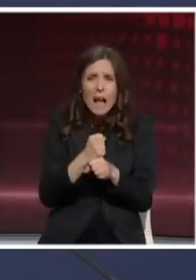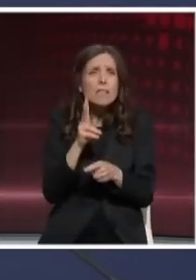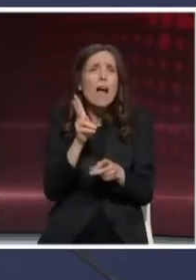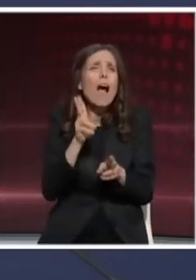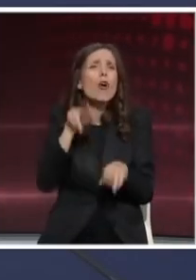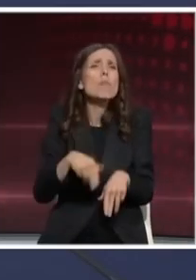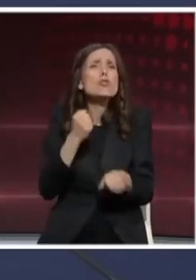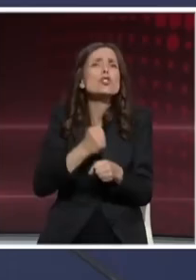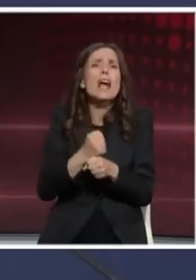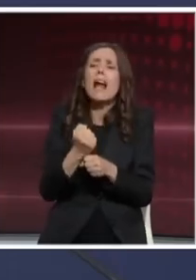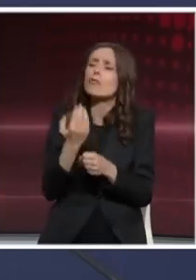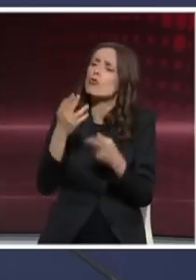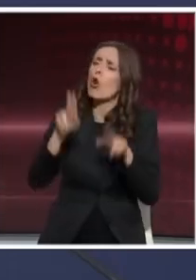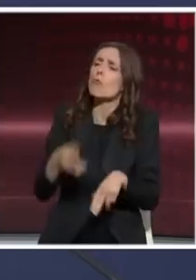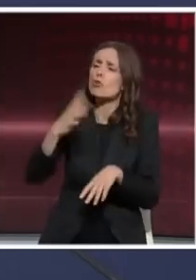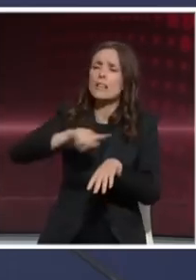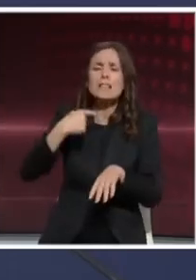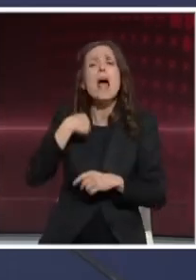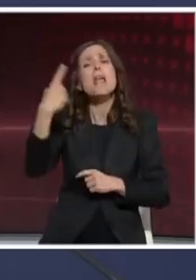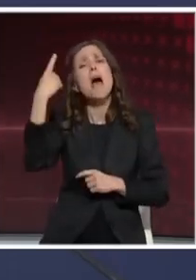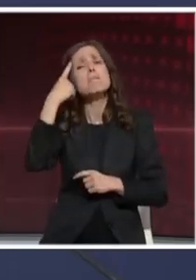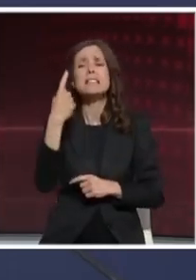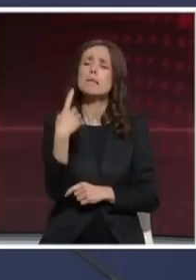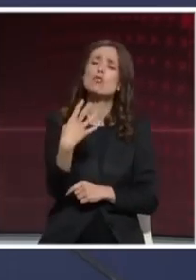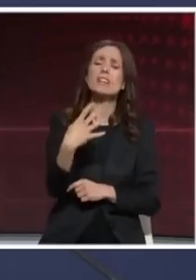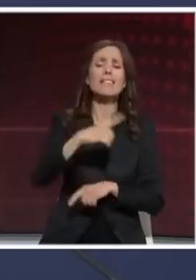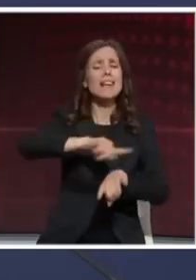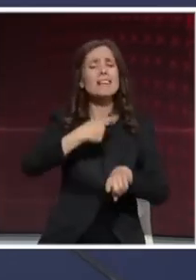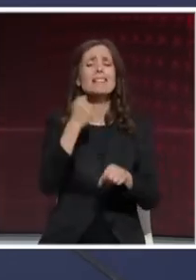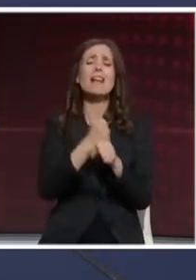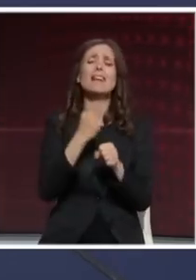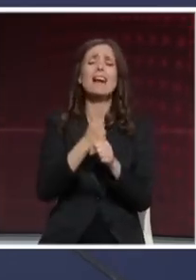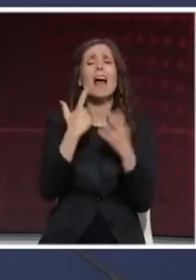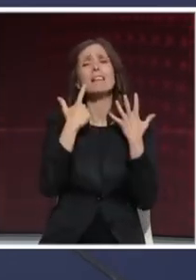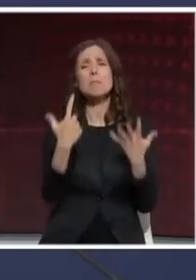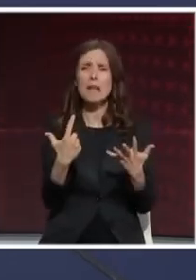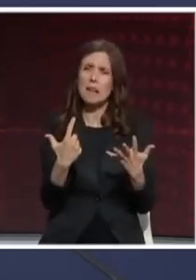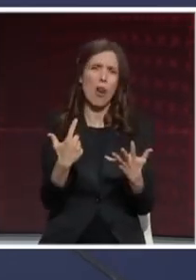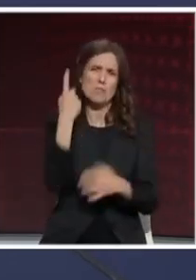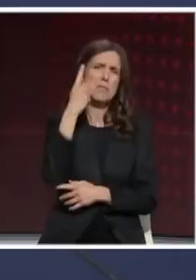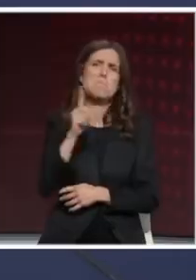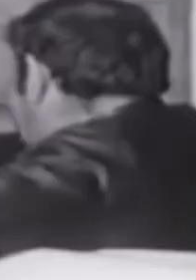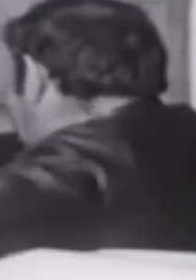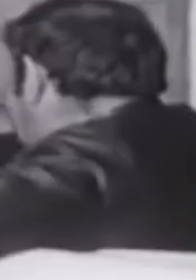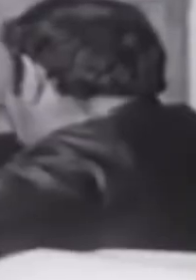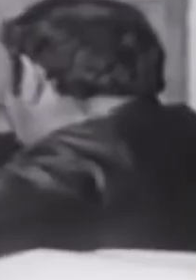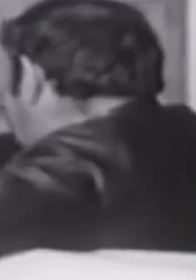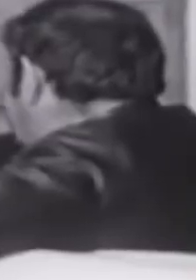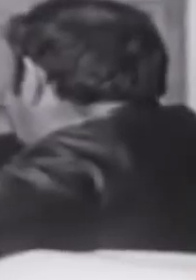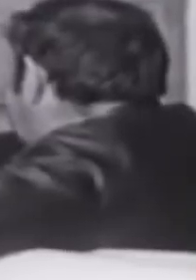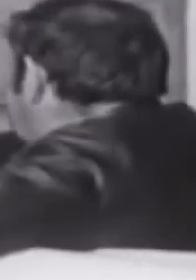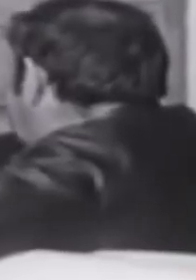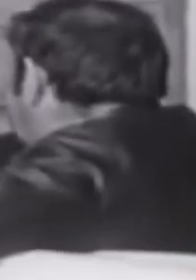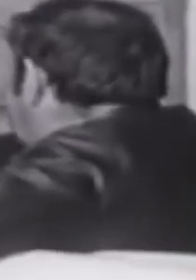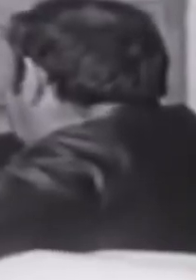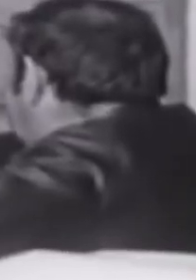radnog vremena. Baš me briga šta su misli radnici u Čikagu. Ja mislim da čovjek treba radi više i da mora da radi više. Kod mene nije